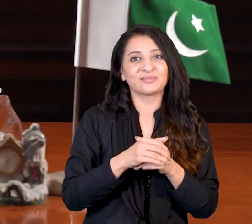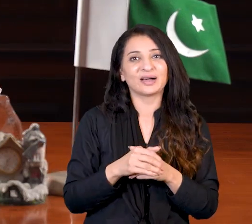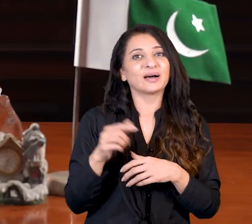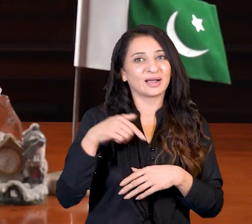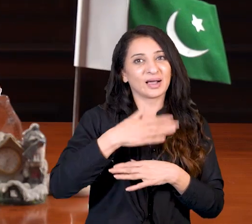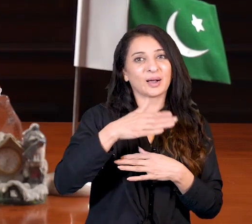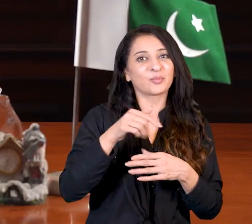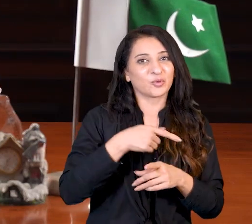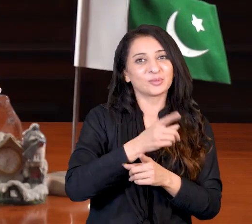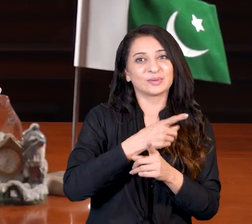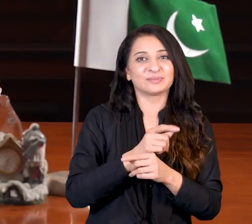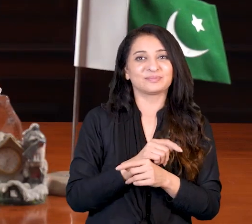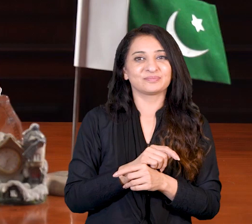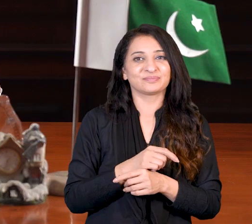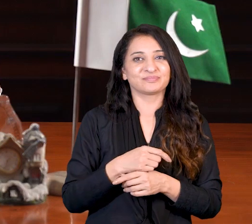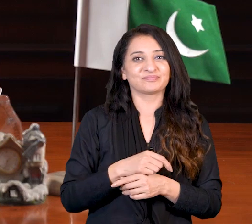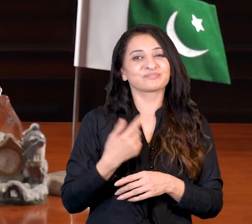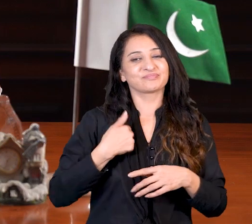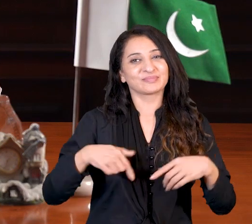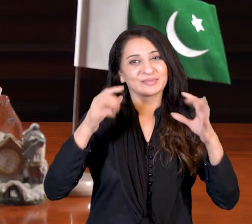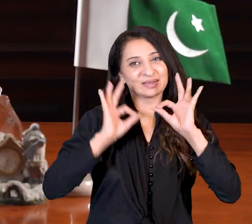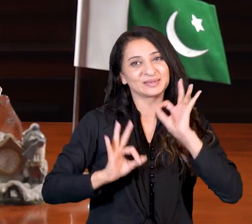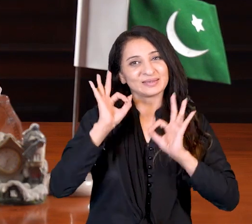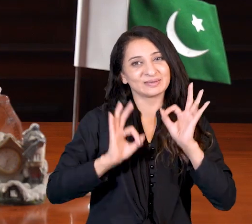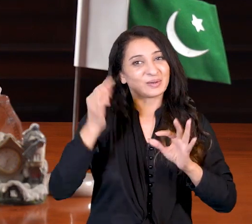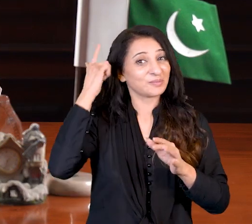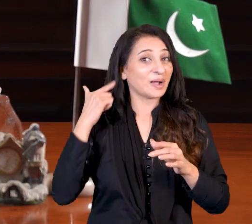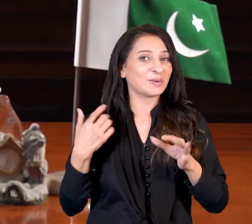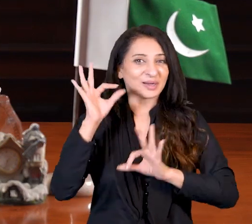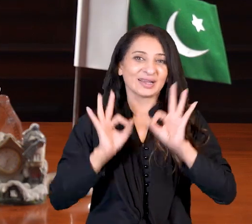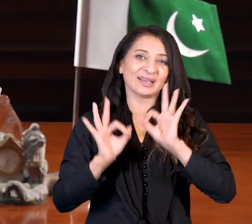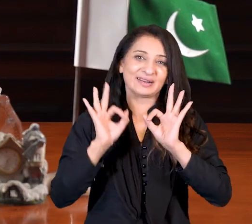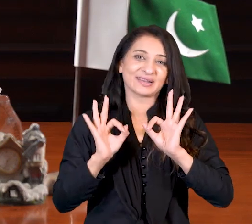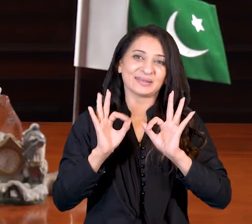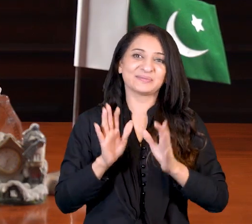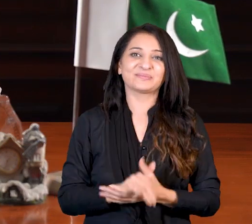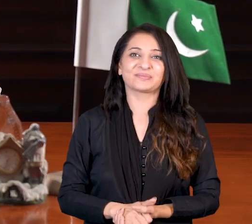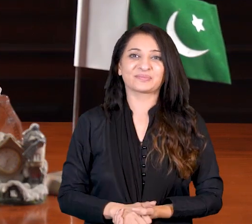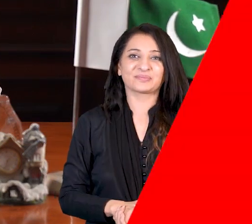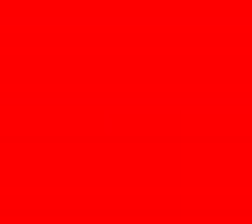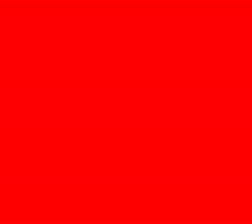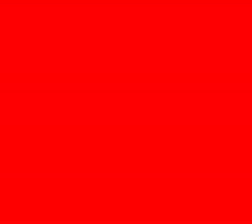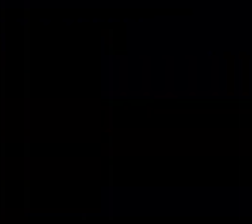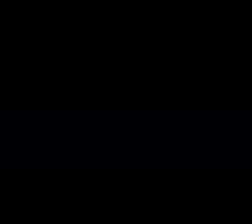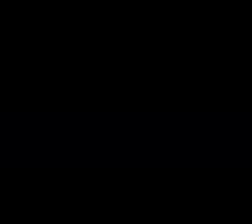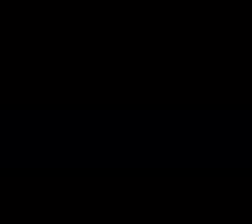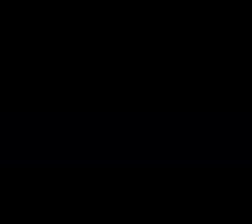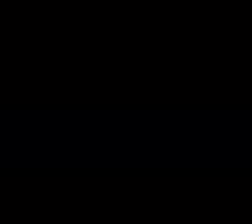next time I see you, अपना ख्याल रखिएगा और अपने बालों का और अपनी जल्द का बहुत ढेर सारा ख्याल रखिएगा।